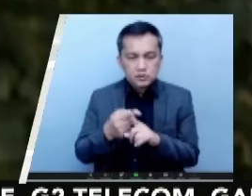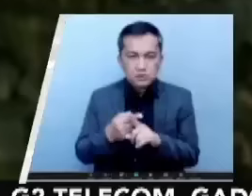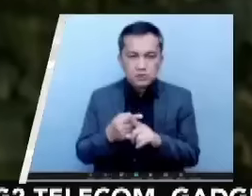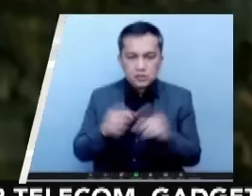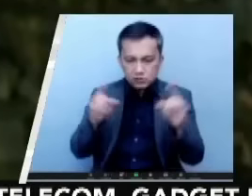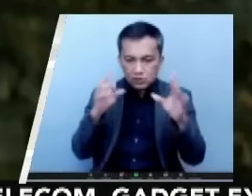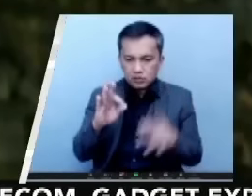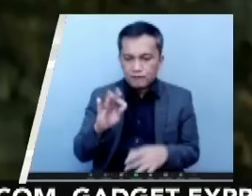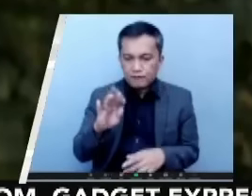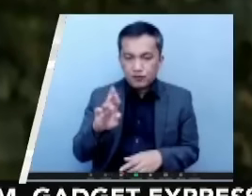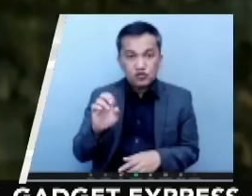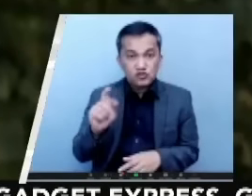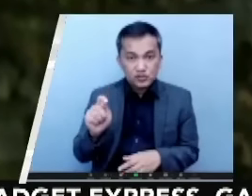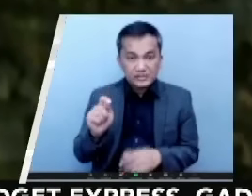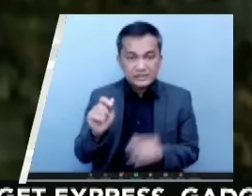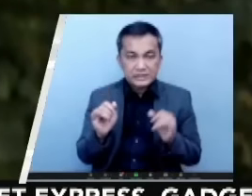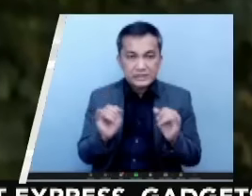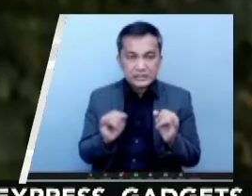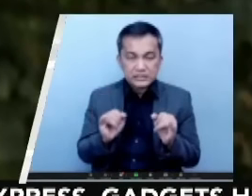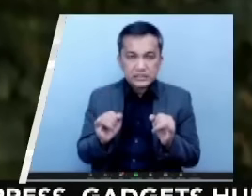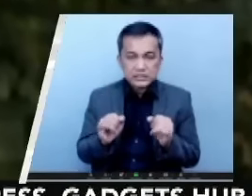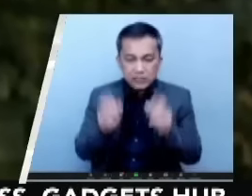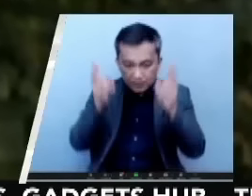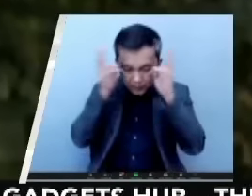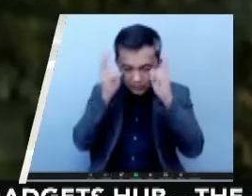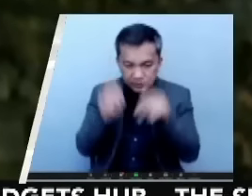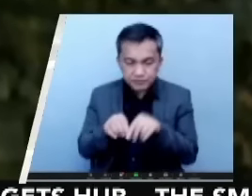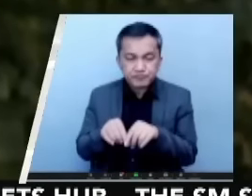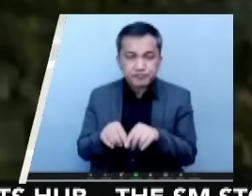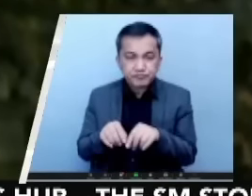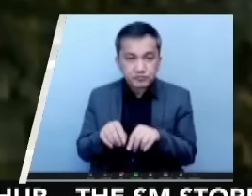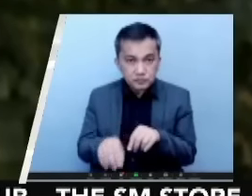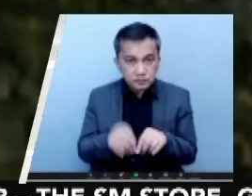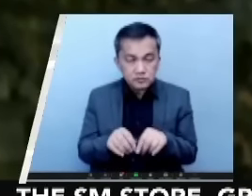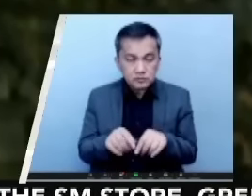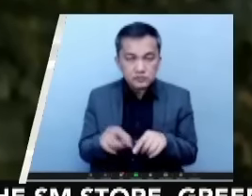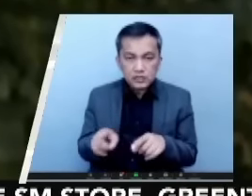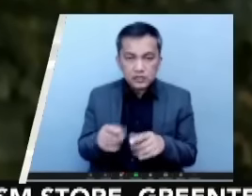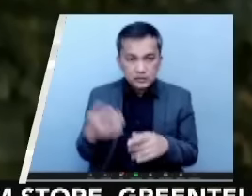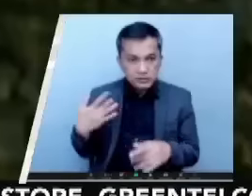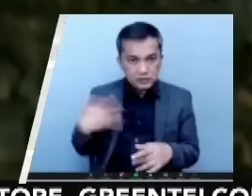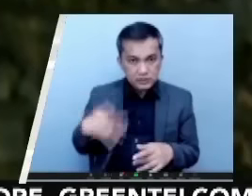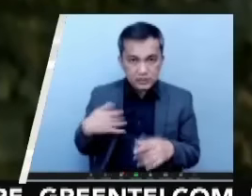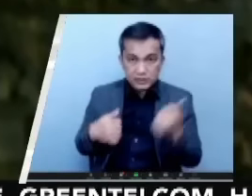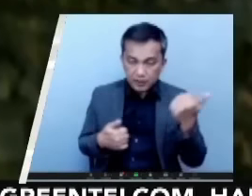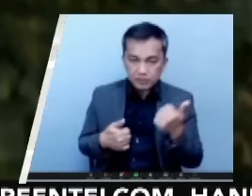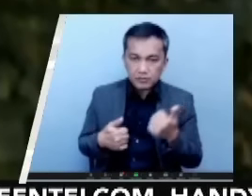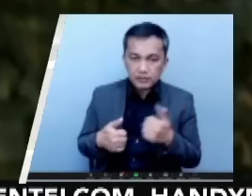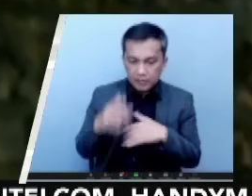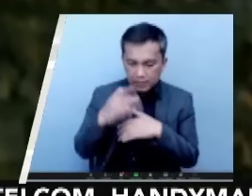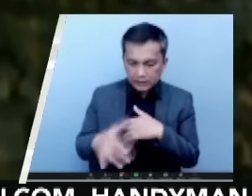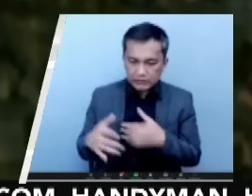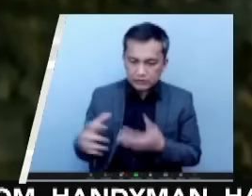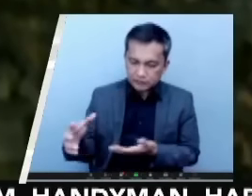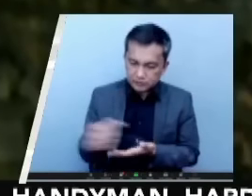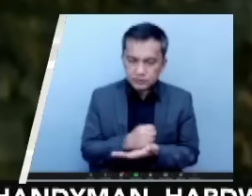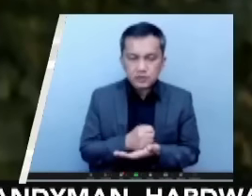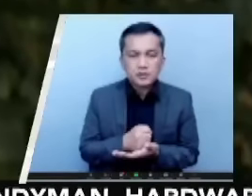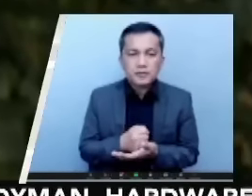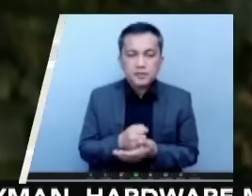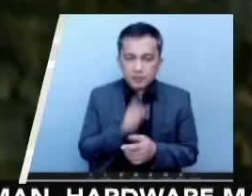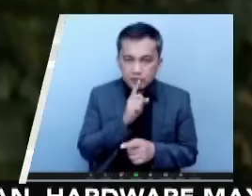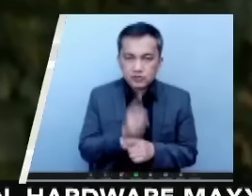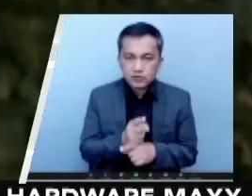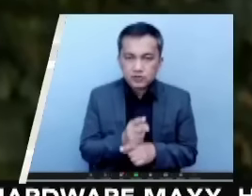kanilang mga pananim na gulay. Ang diskarte naman ng ilang magsasaka ay mag-harvest ng maaga, basta masigurong hindi sila